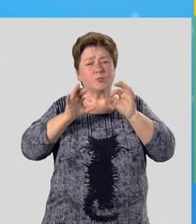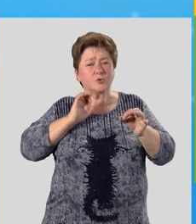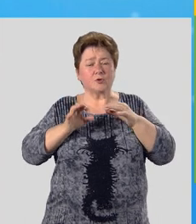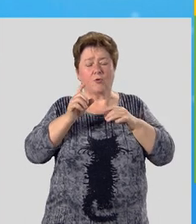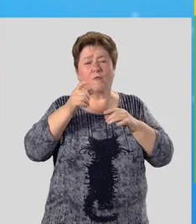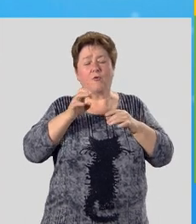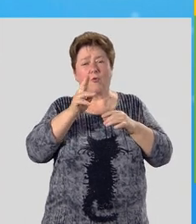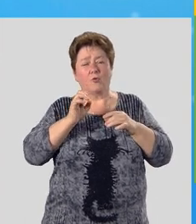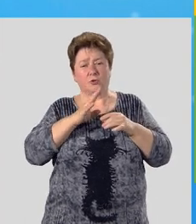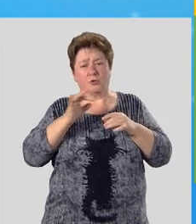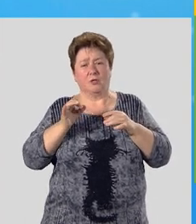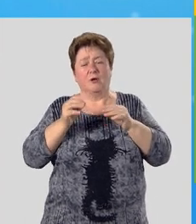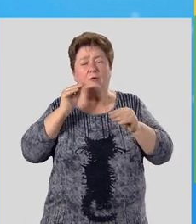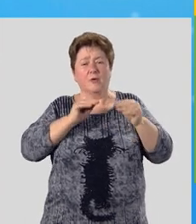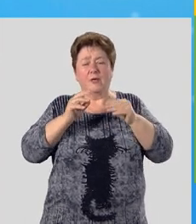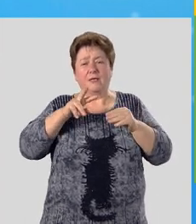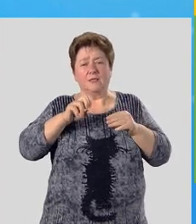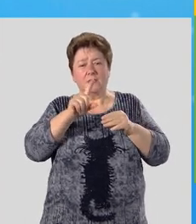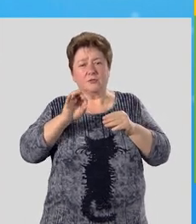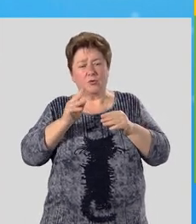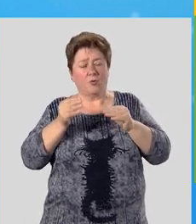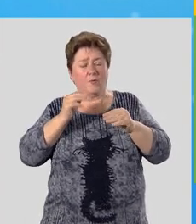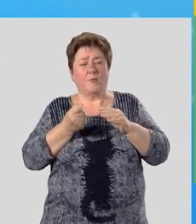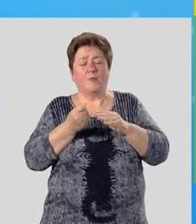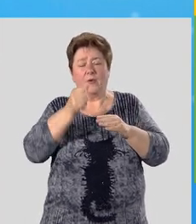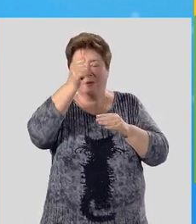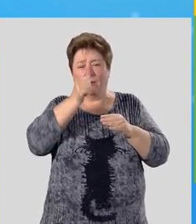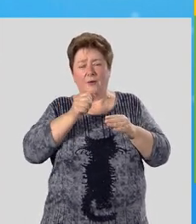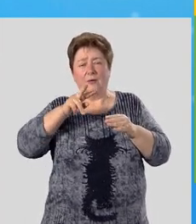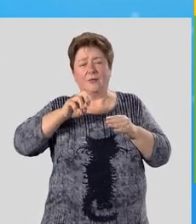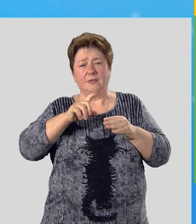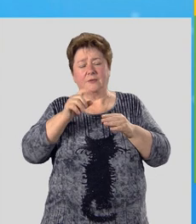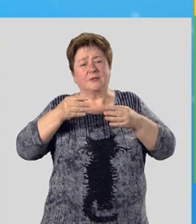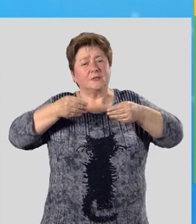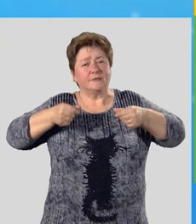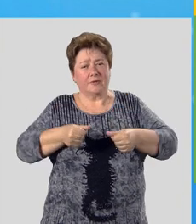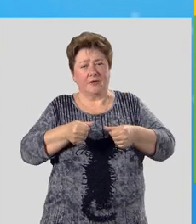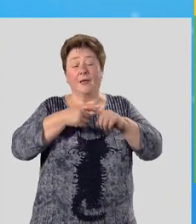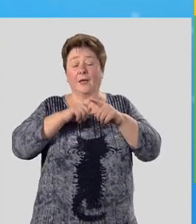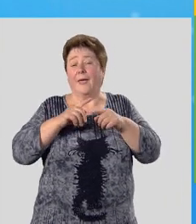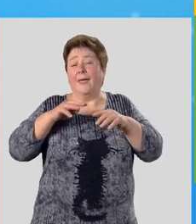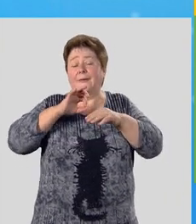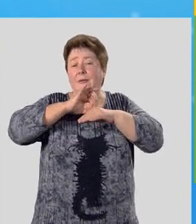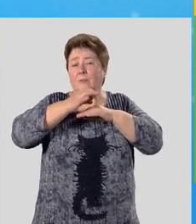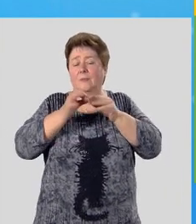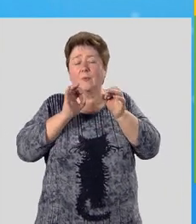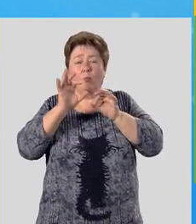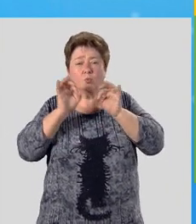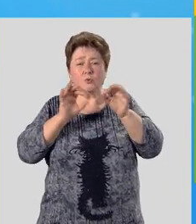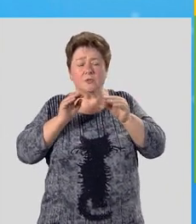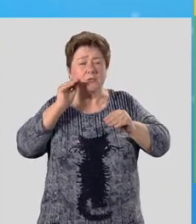аппарата Гольджи формируются лизосомы, от греческого «лизио растворяю». Эти мембранные